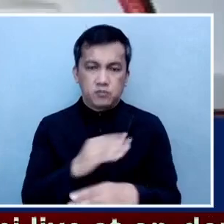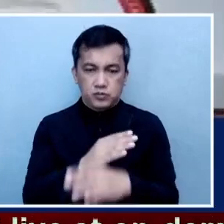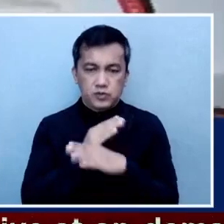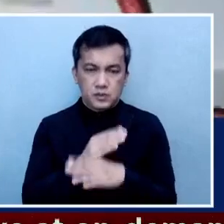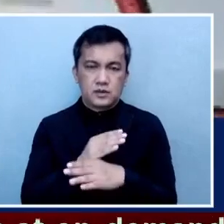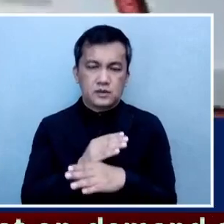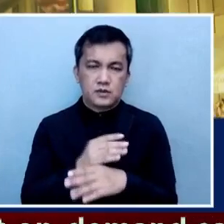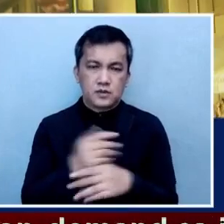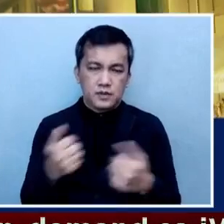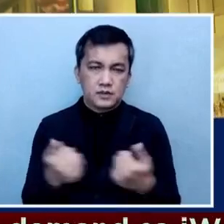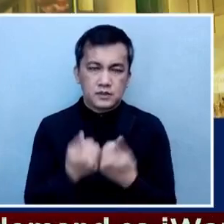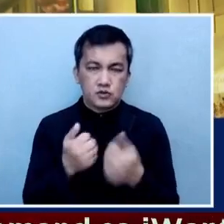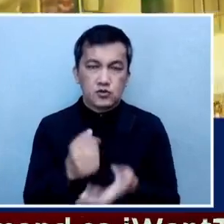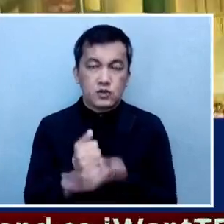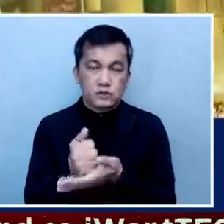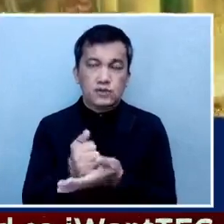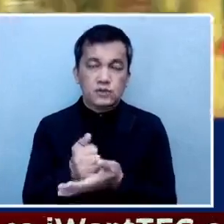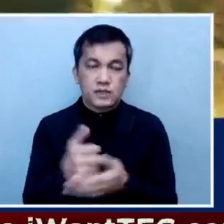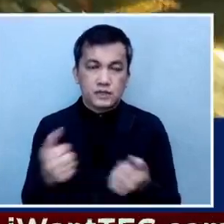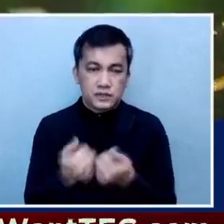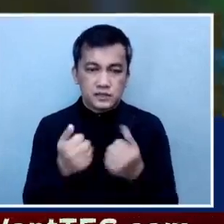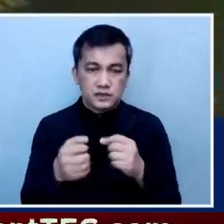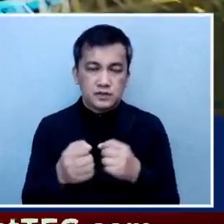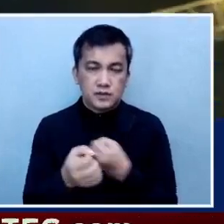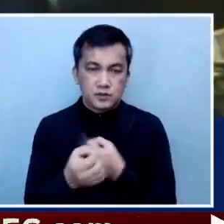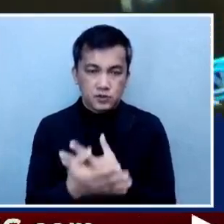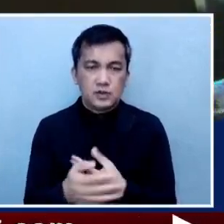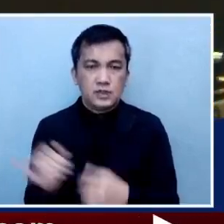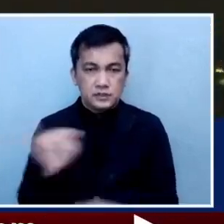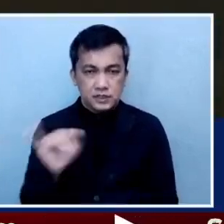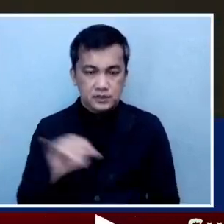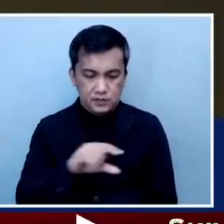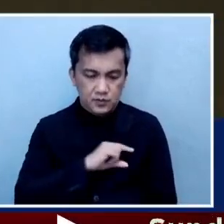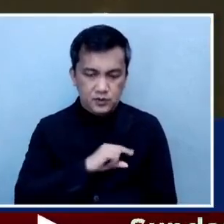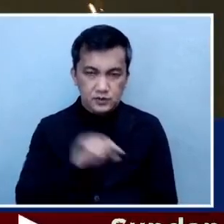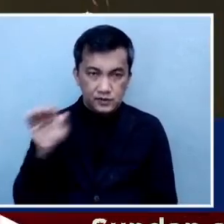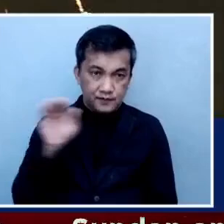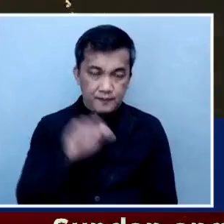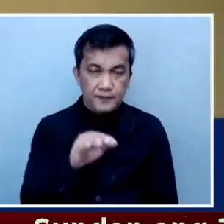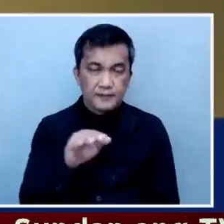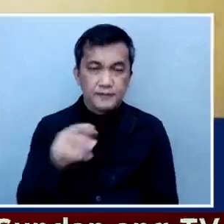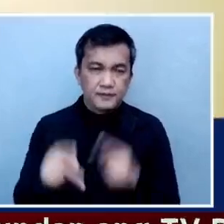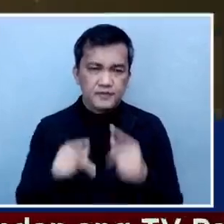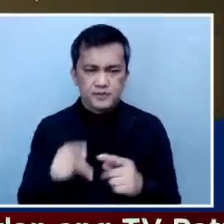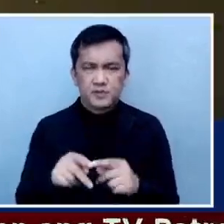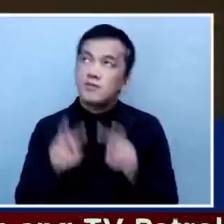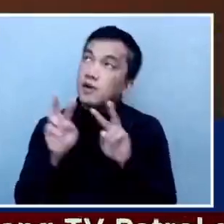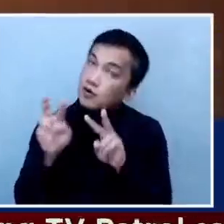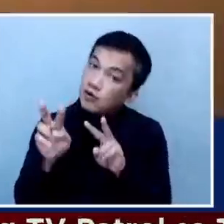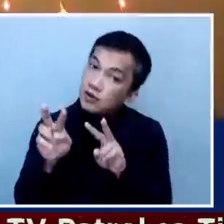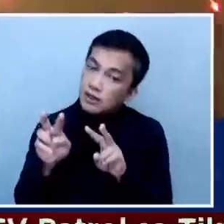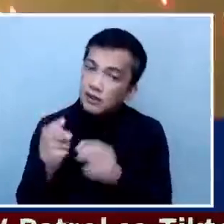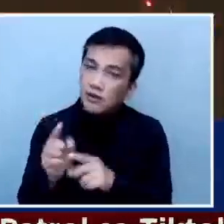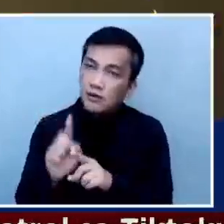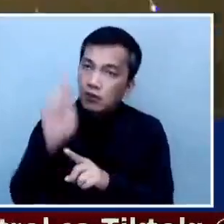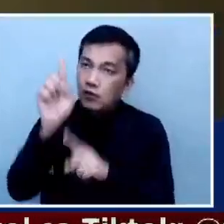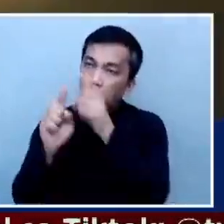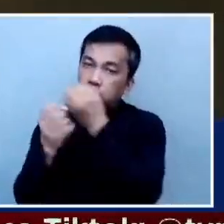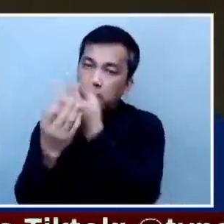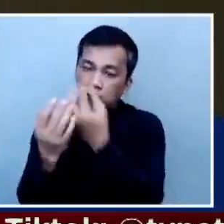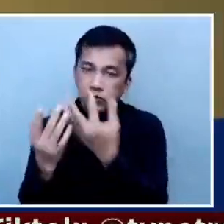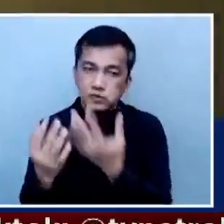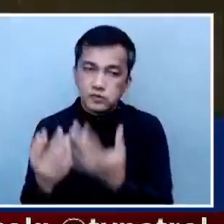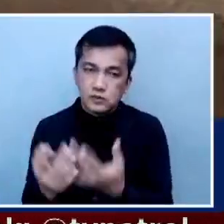sa paputok. Gaya ng pulisya, nananawagan din sila sa publiko na manood na lang ng fireworks sa mga designated